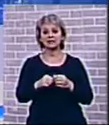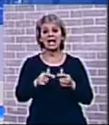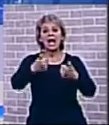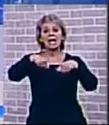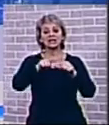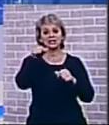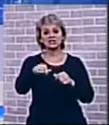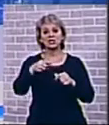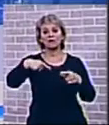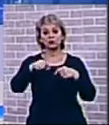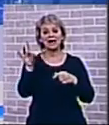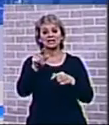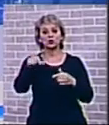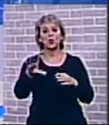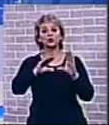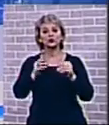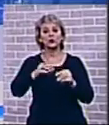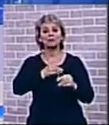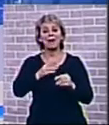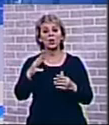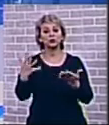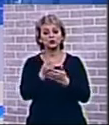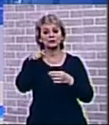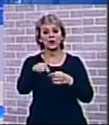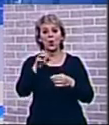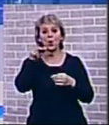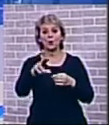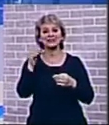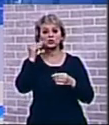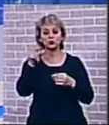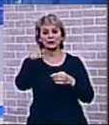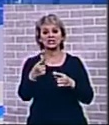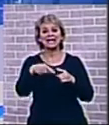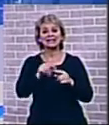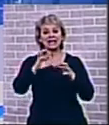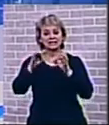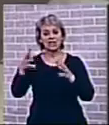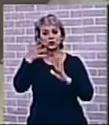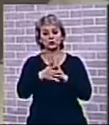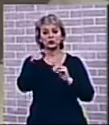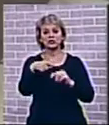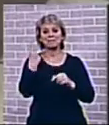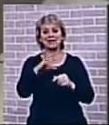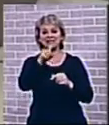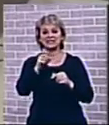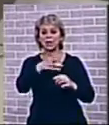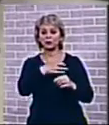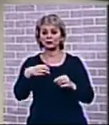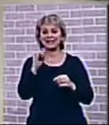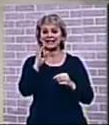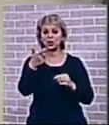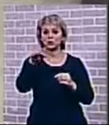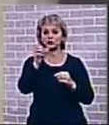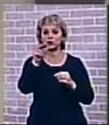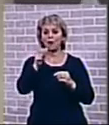В организации Мундиаля Ростов учтет богатый, успешный опыт Сочи. Для детального изучения первый зам губернатора